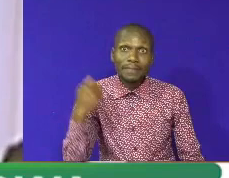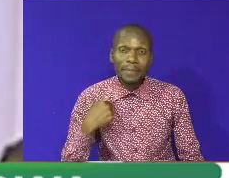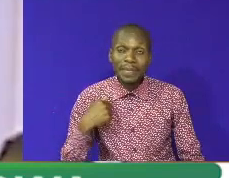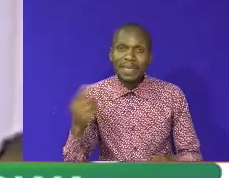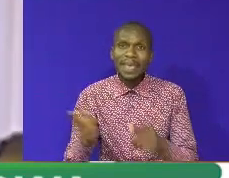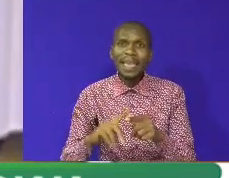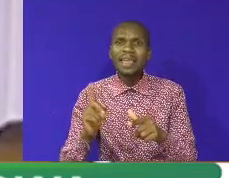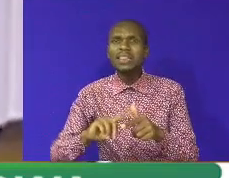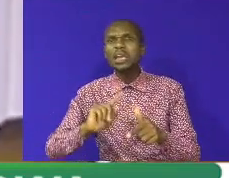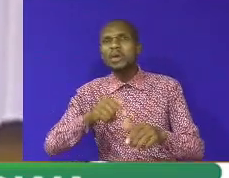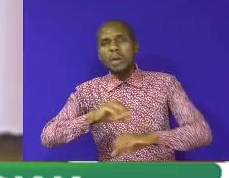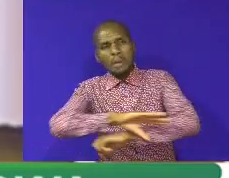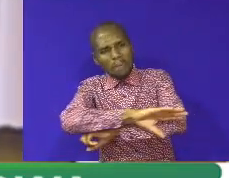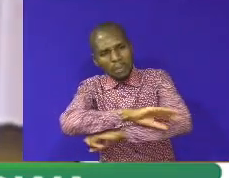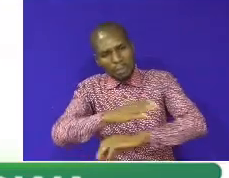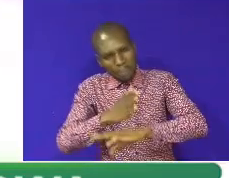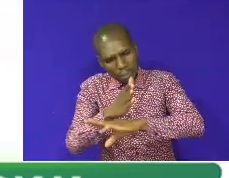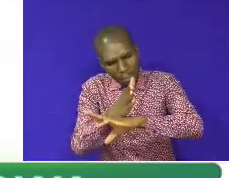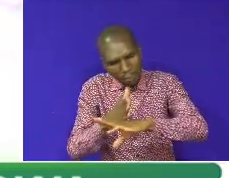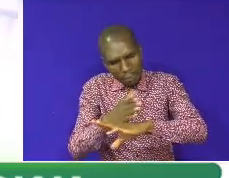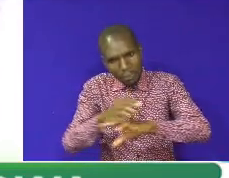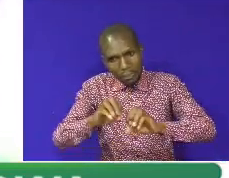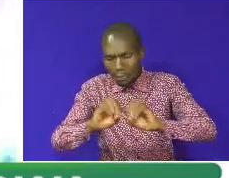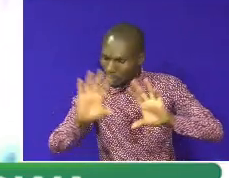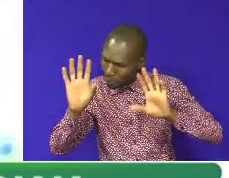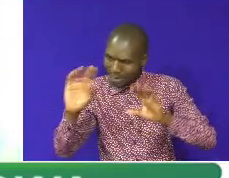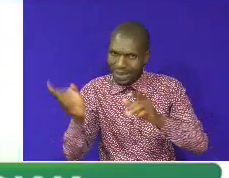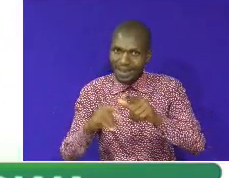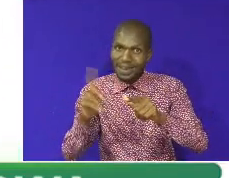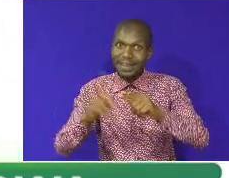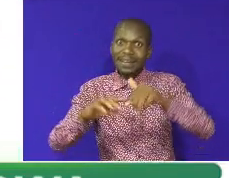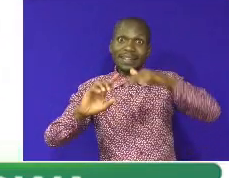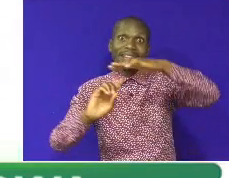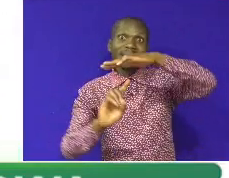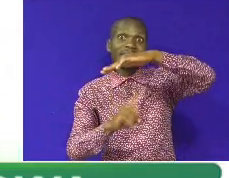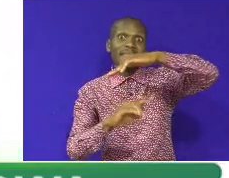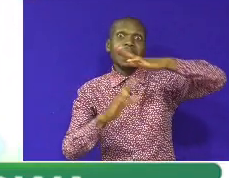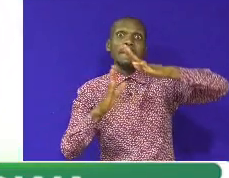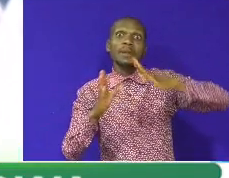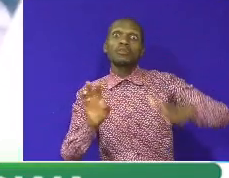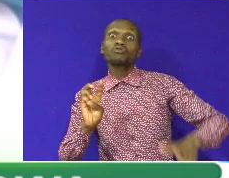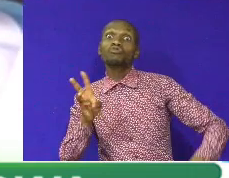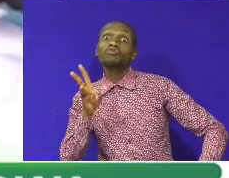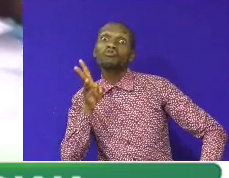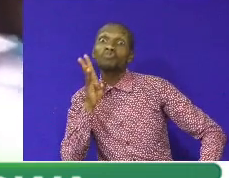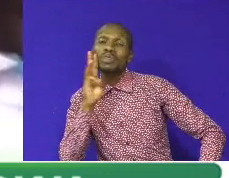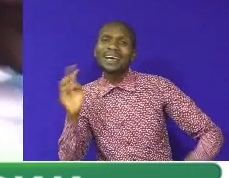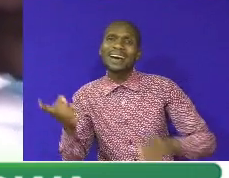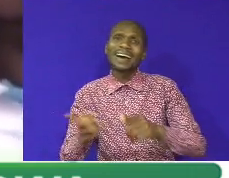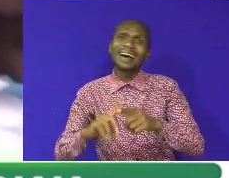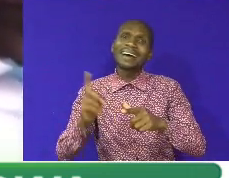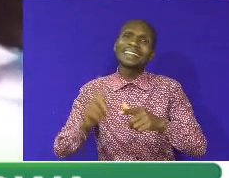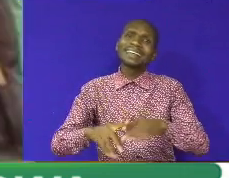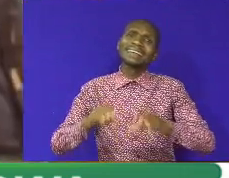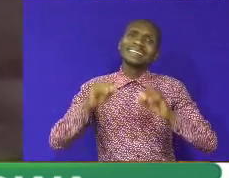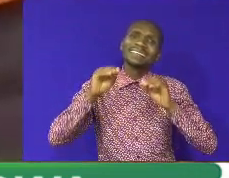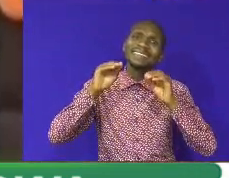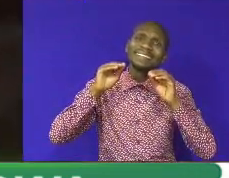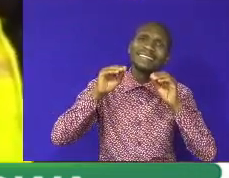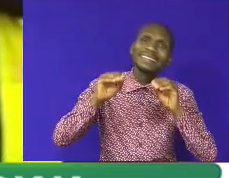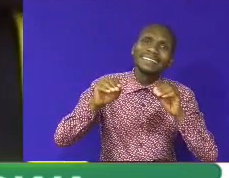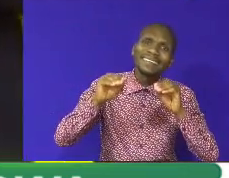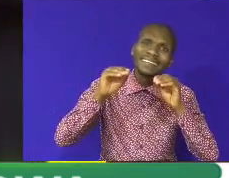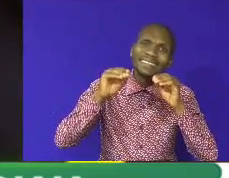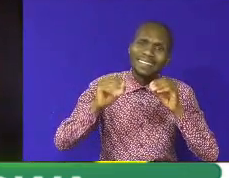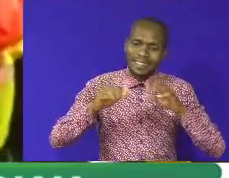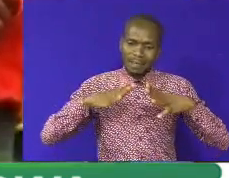bali moku vdora chipaye motige. Omwaziri wa manche e county ya Kisii lea buhari mboigo niga semirie anene aba menjebe